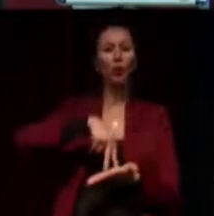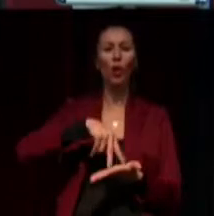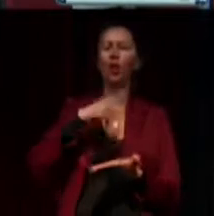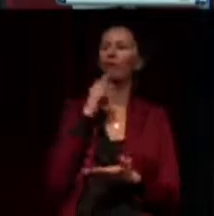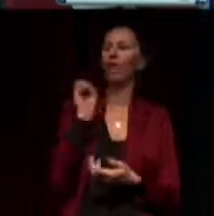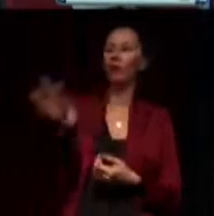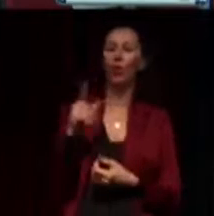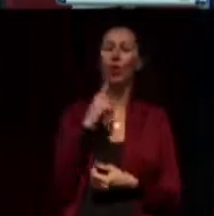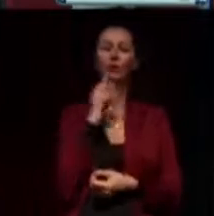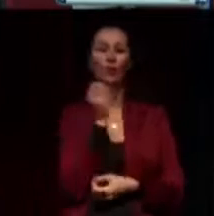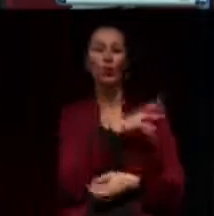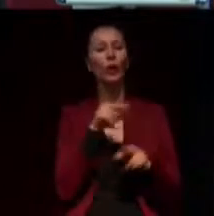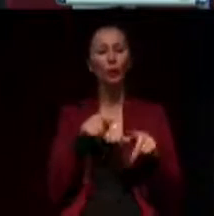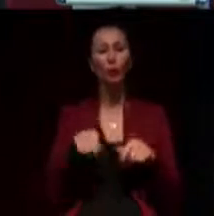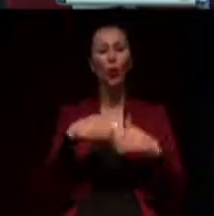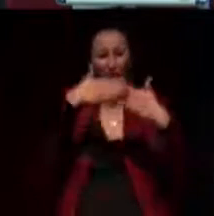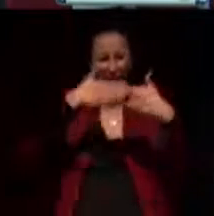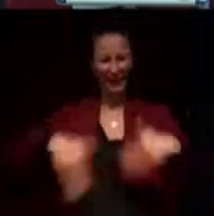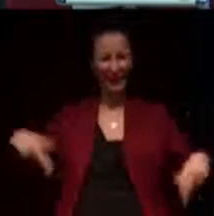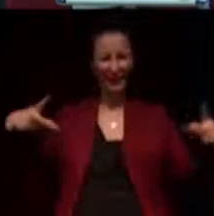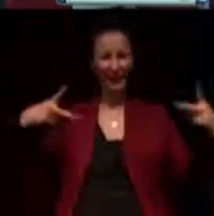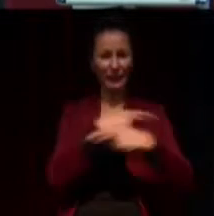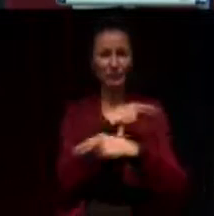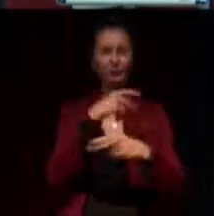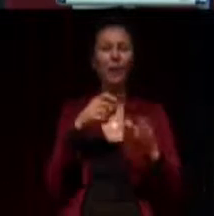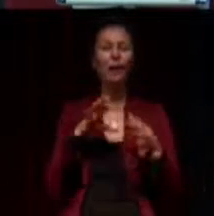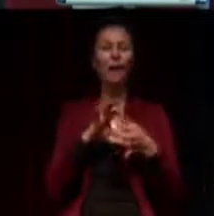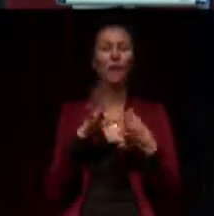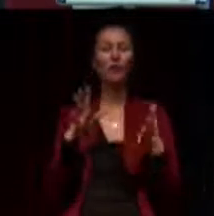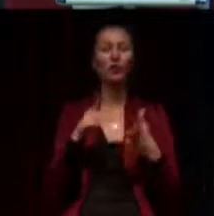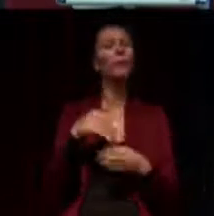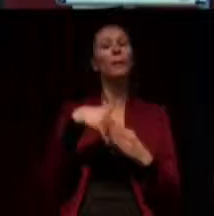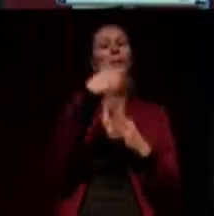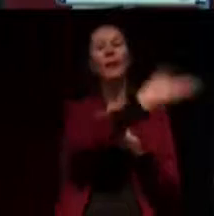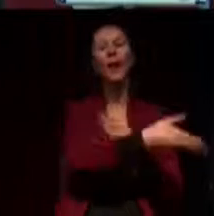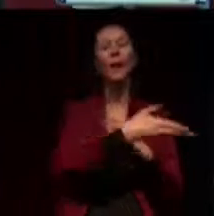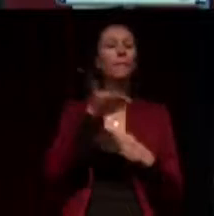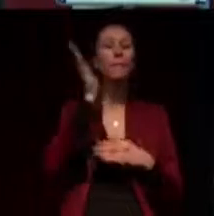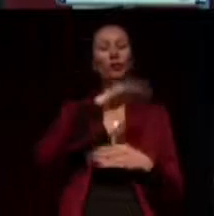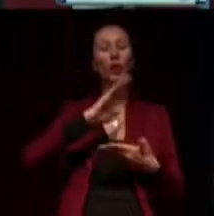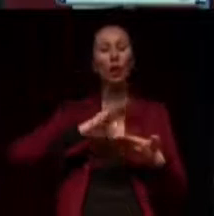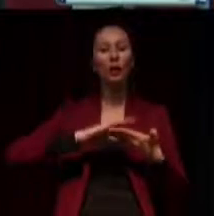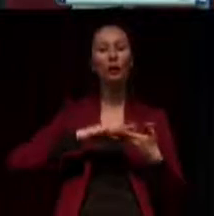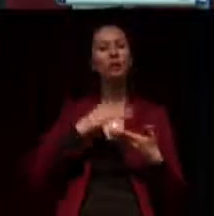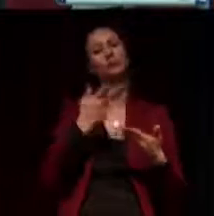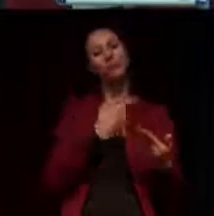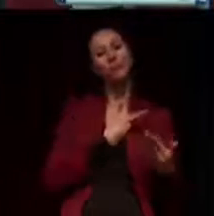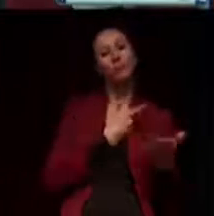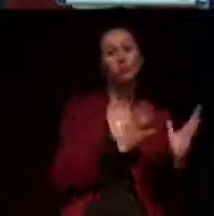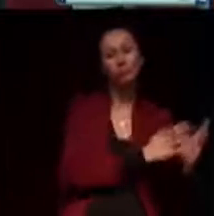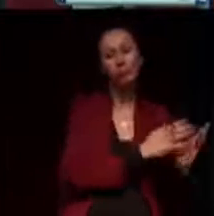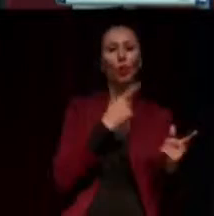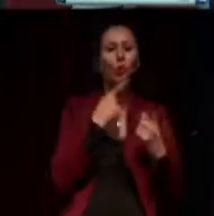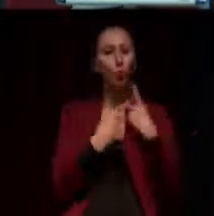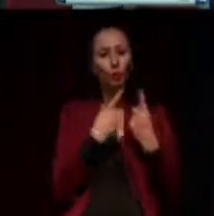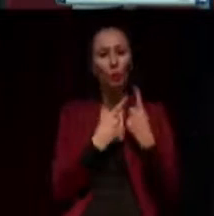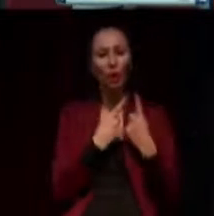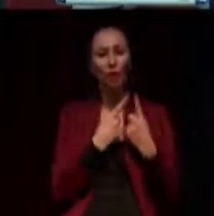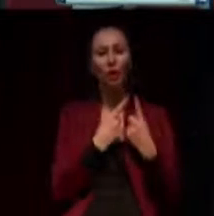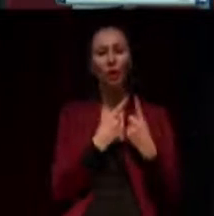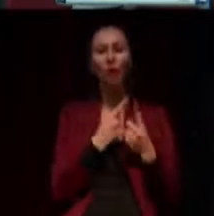sataşma oldu diyorlar. Bu sataşmanın önünü kesmek amacıyla diğer tarafta bir arkadaşımız konuşunca ya da bizim bu tarafta bir arkadaşımız